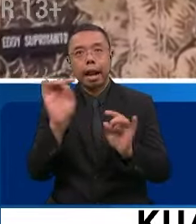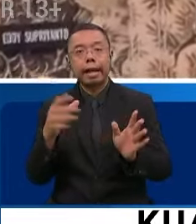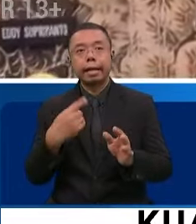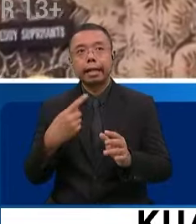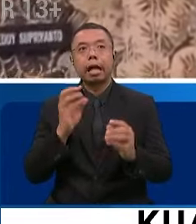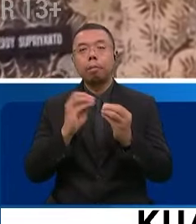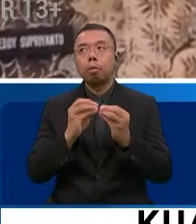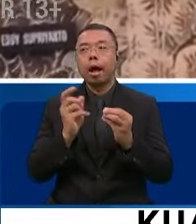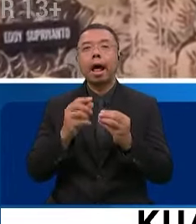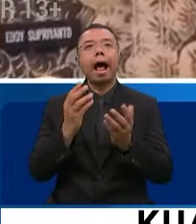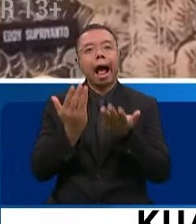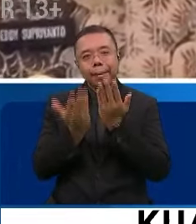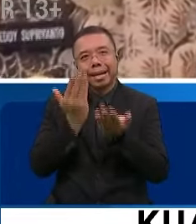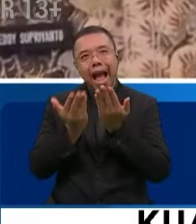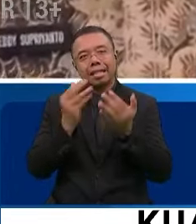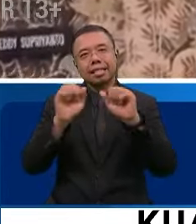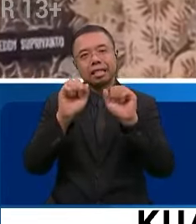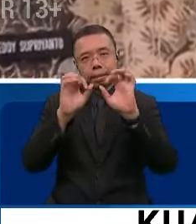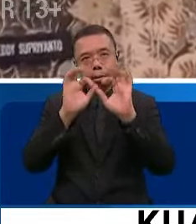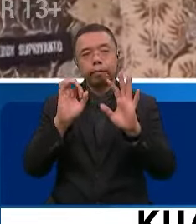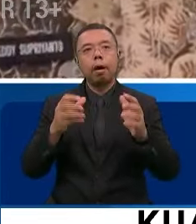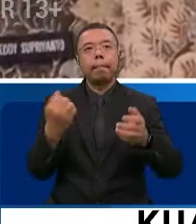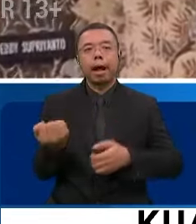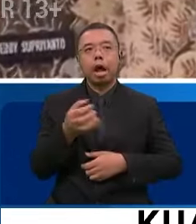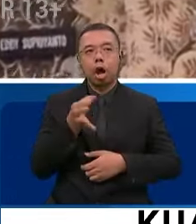membuat aplikasi sistem informasi operasi pasar kota